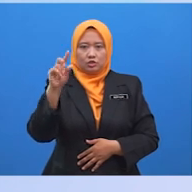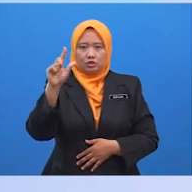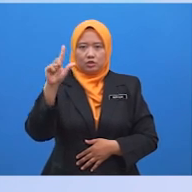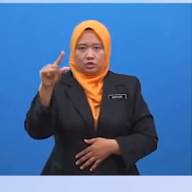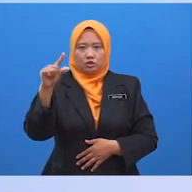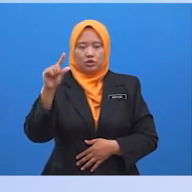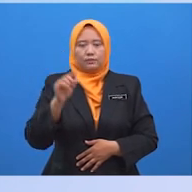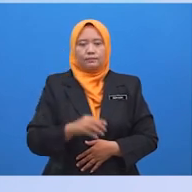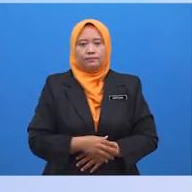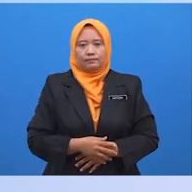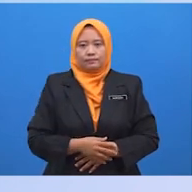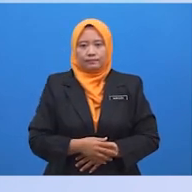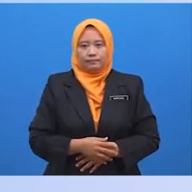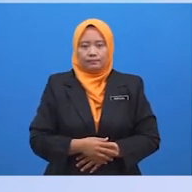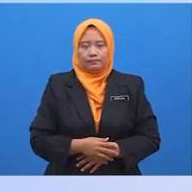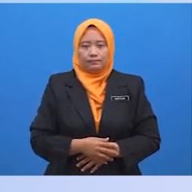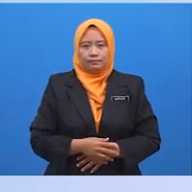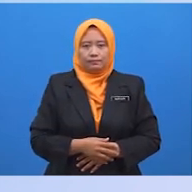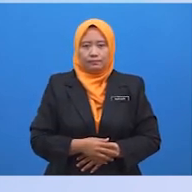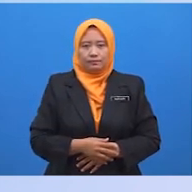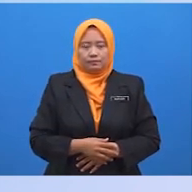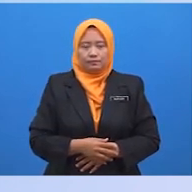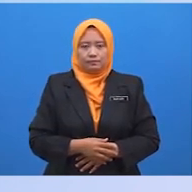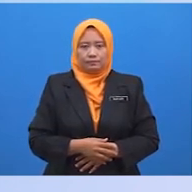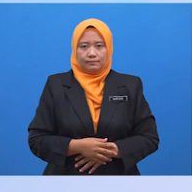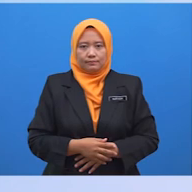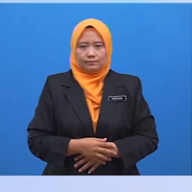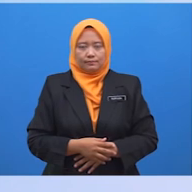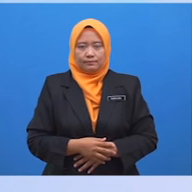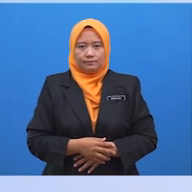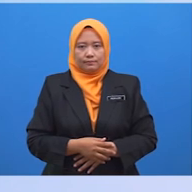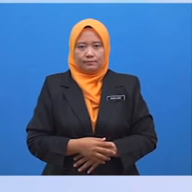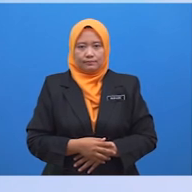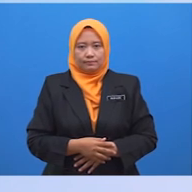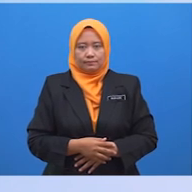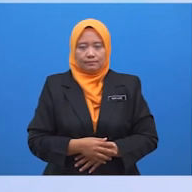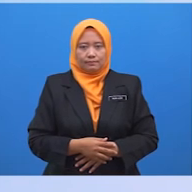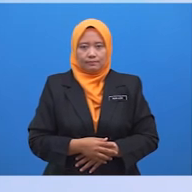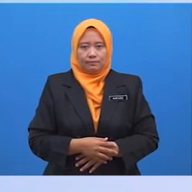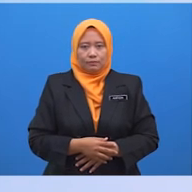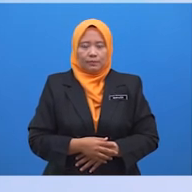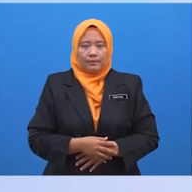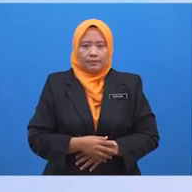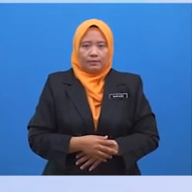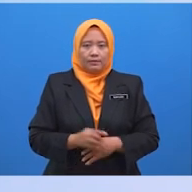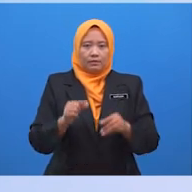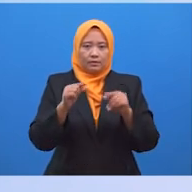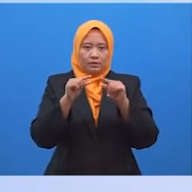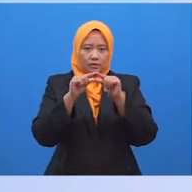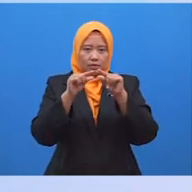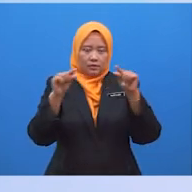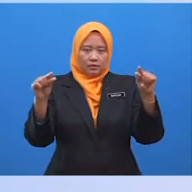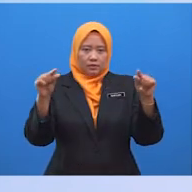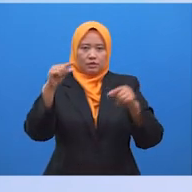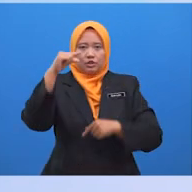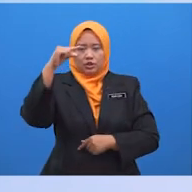besar jika dibandingkan dengan garis lurus G1. Garis lurus G4